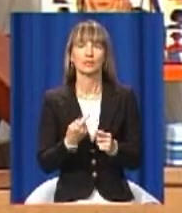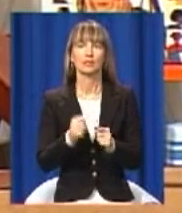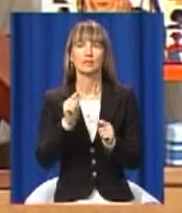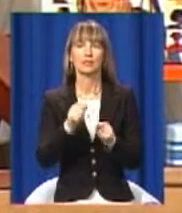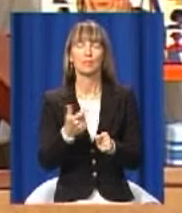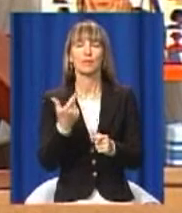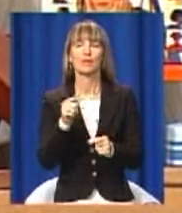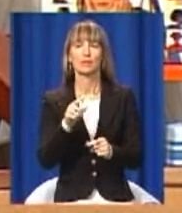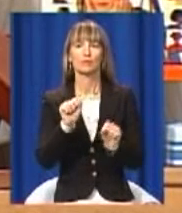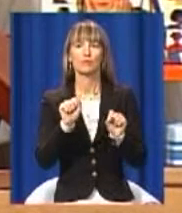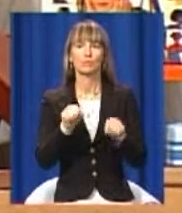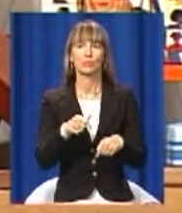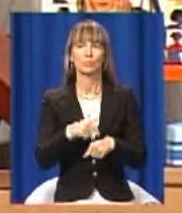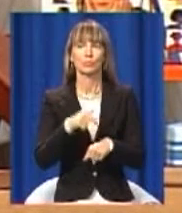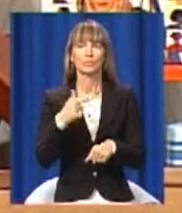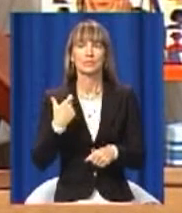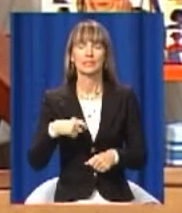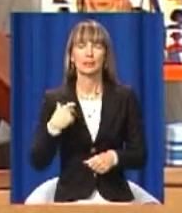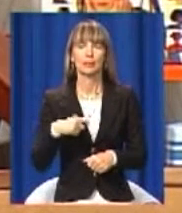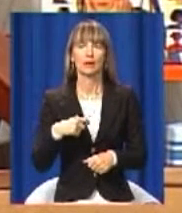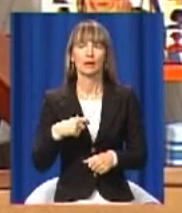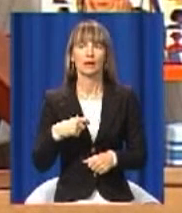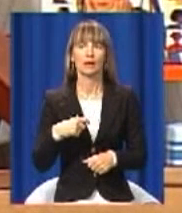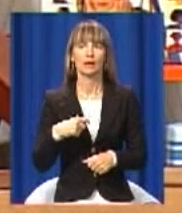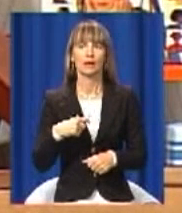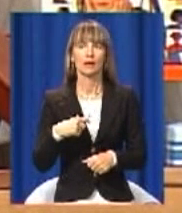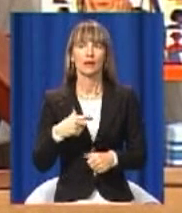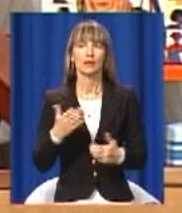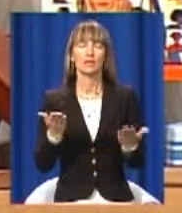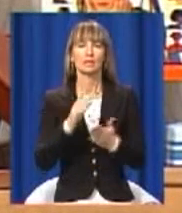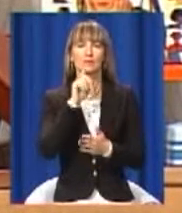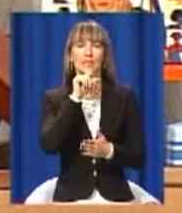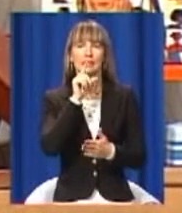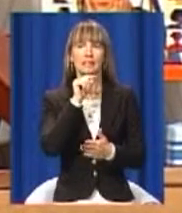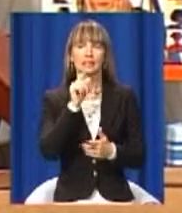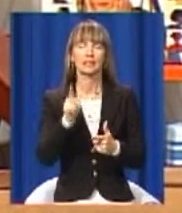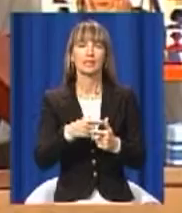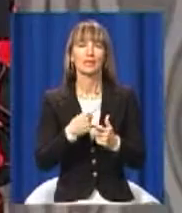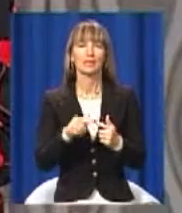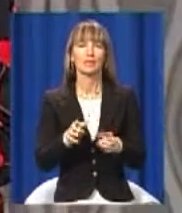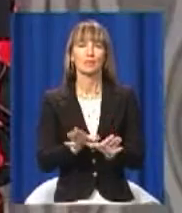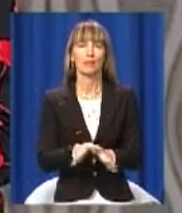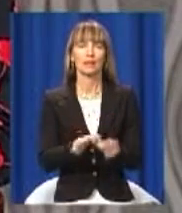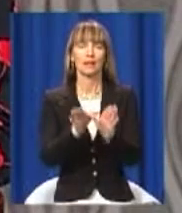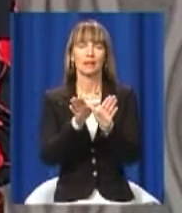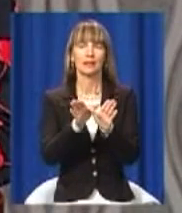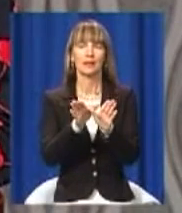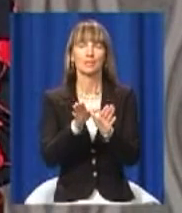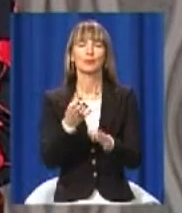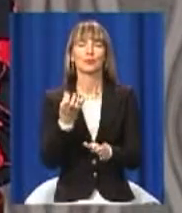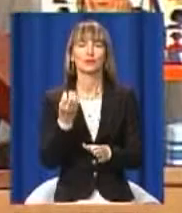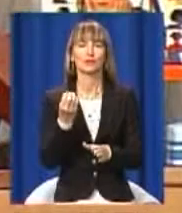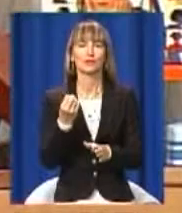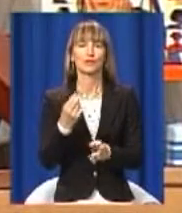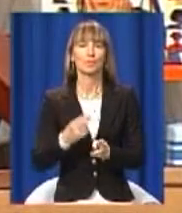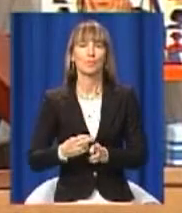ти можеш почути себе птицею якоюсь або метеликом. Ще